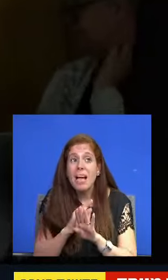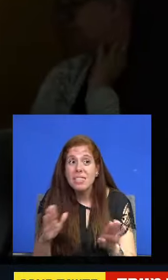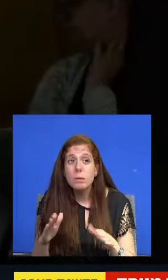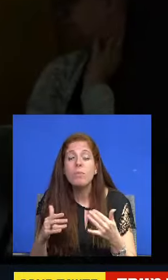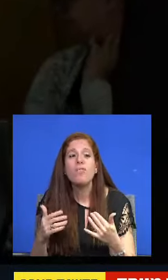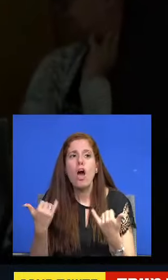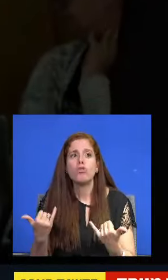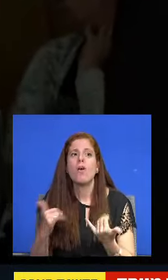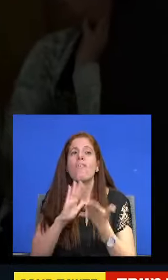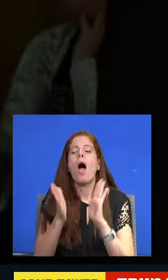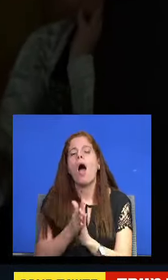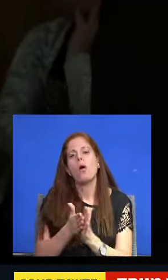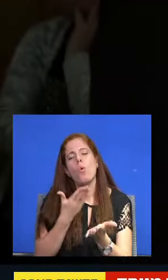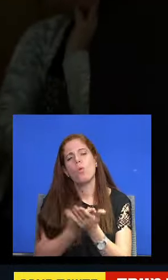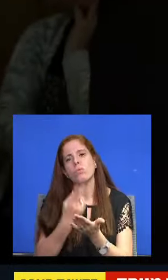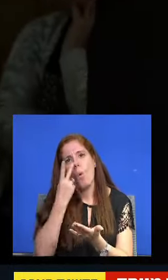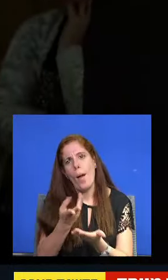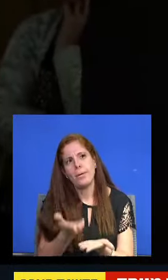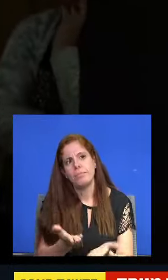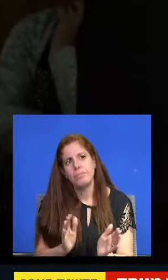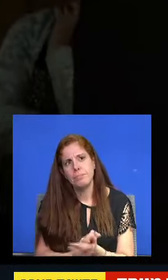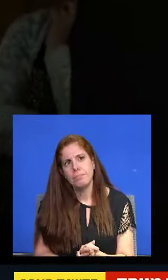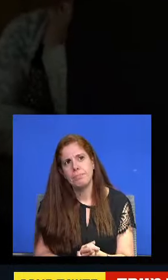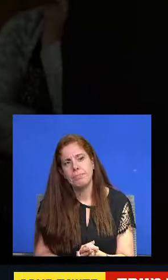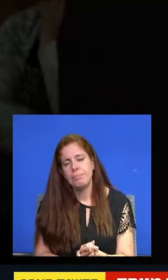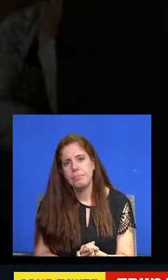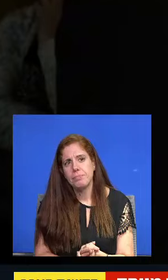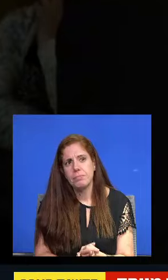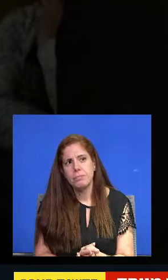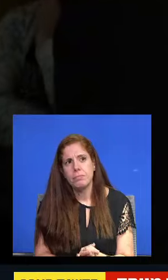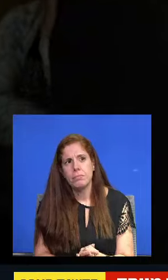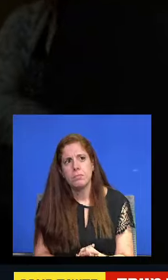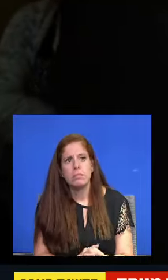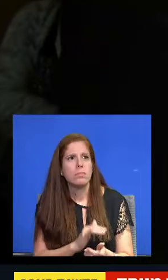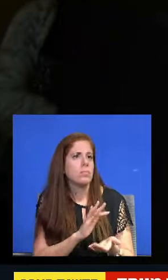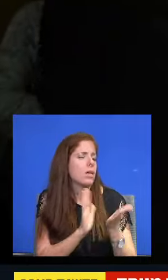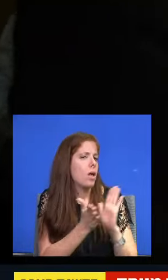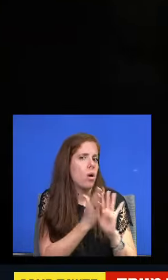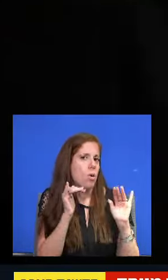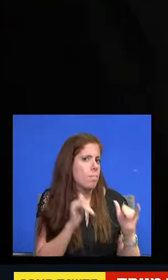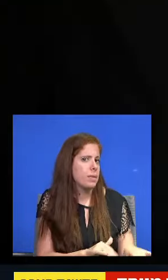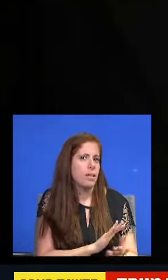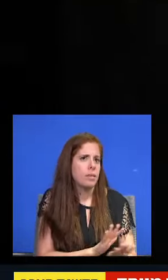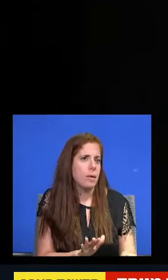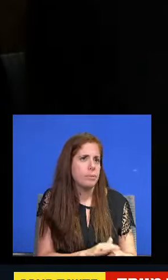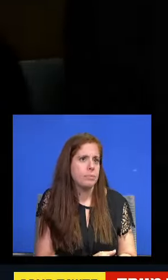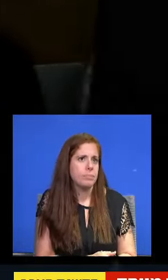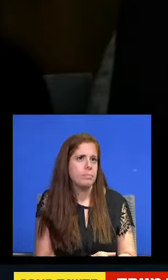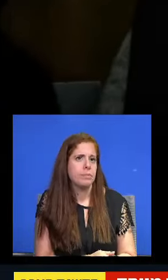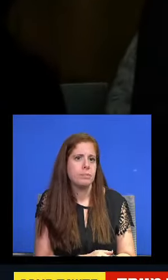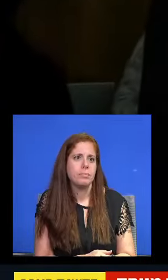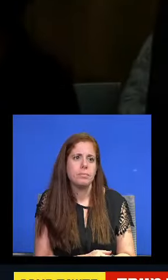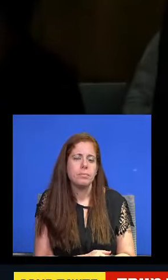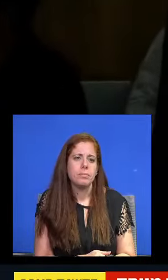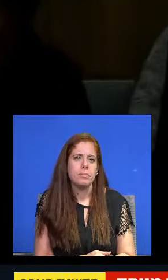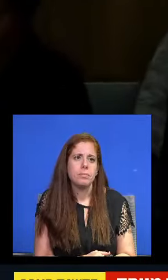jetzt alles ist umgekippt. Ja, da ist extrem viel ins Rutschen geraten. Ne?